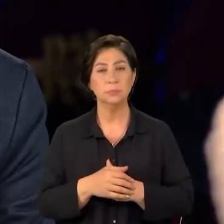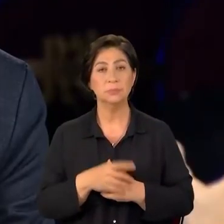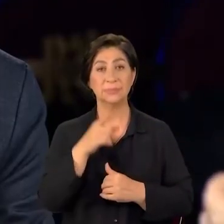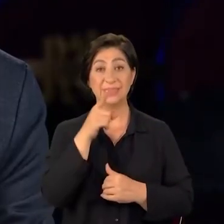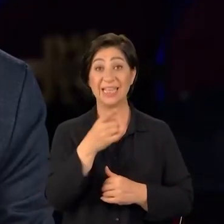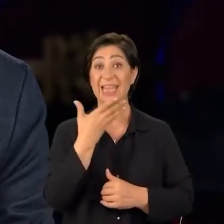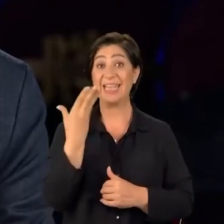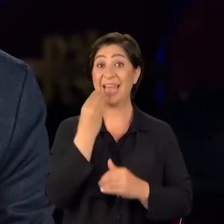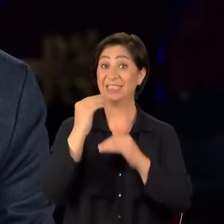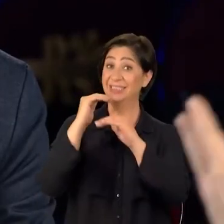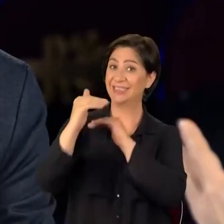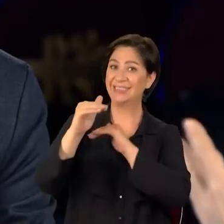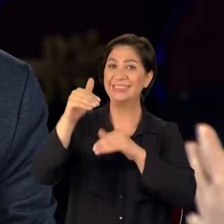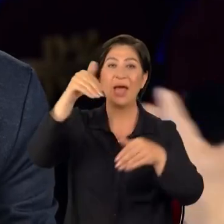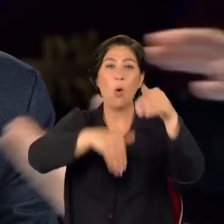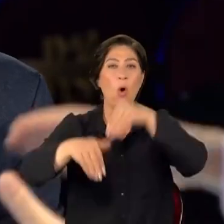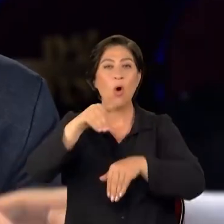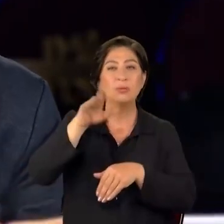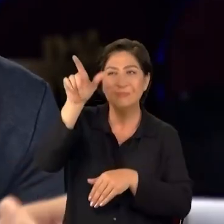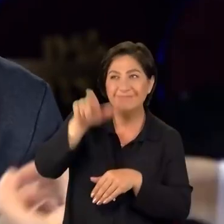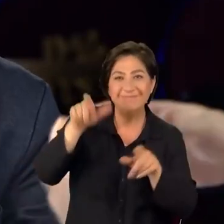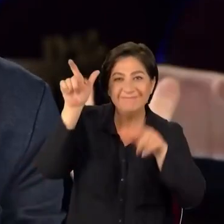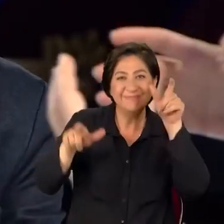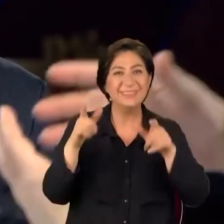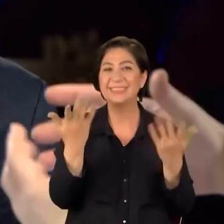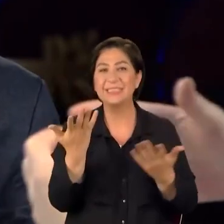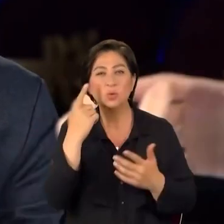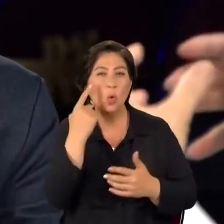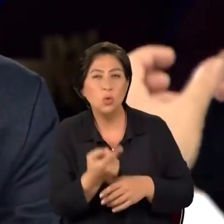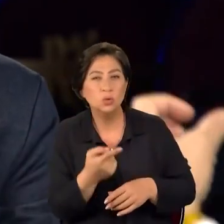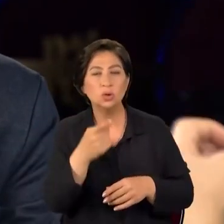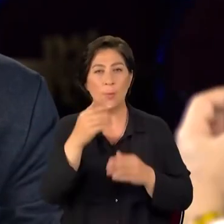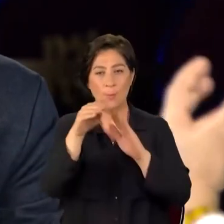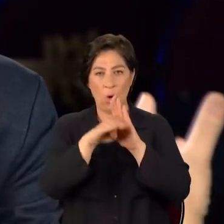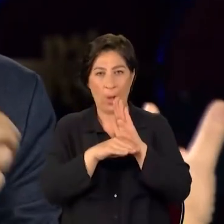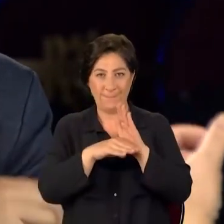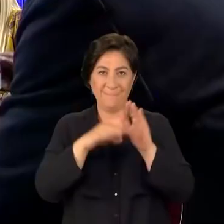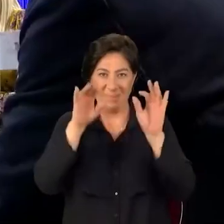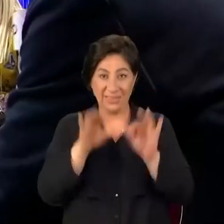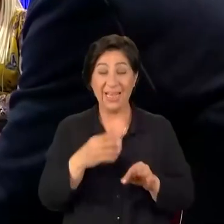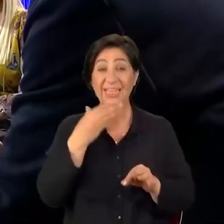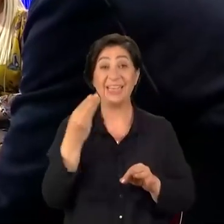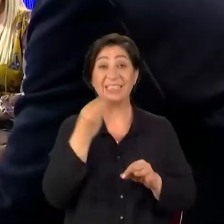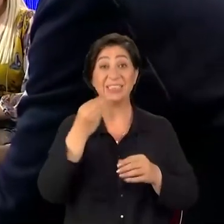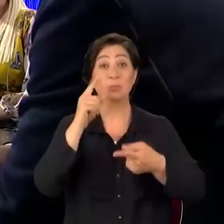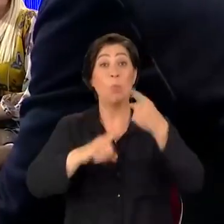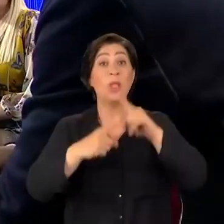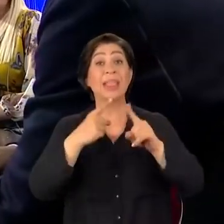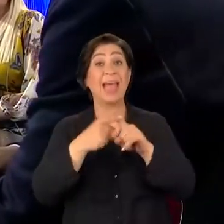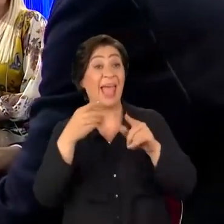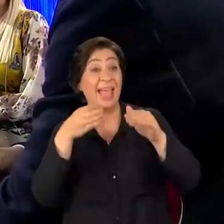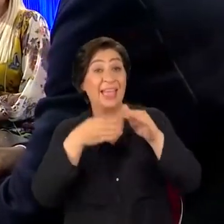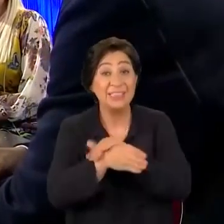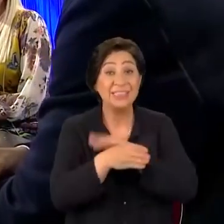genç seçmeni nasıl buluyorsunuz? Öyle söyleyeyim. Yani programın başında biz genç insanın politikaya girişinden